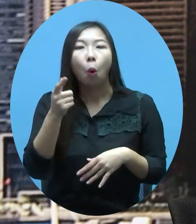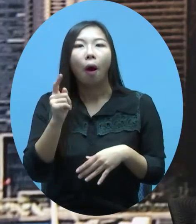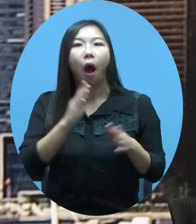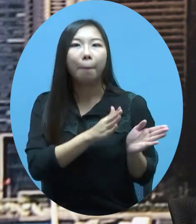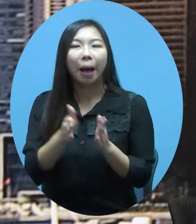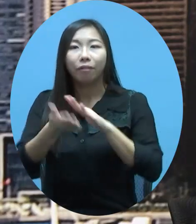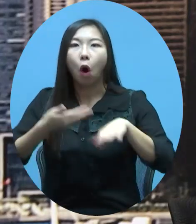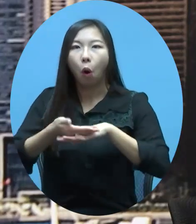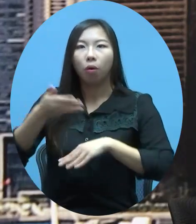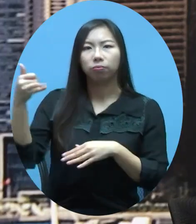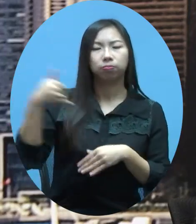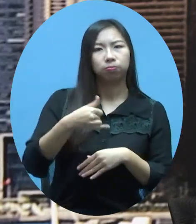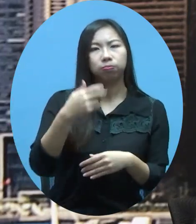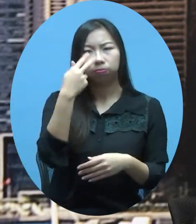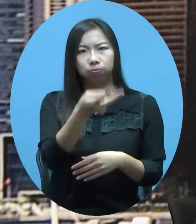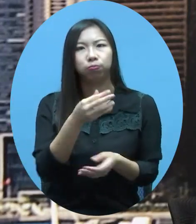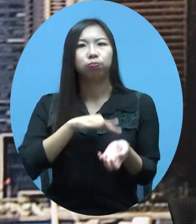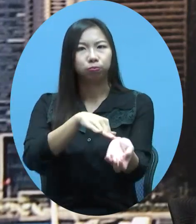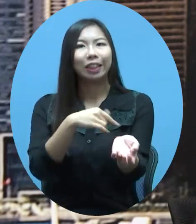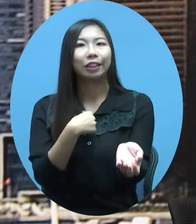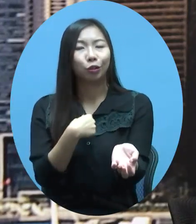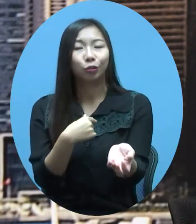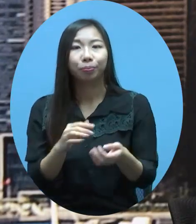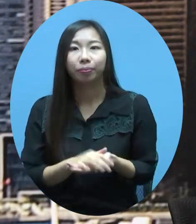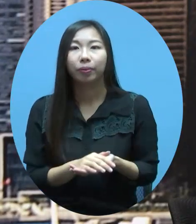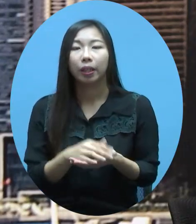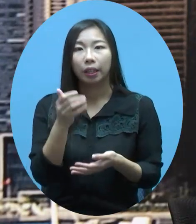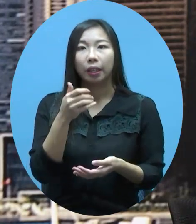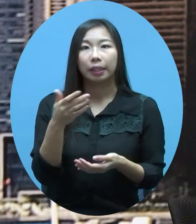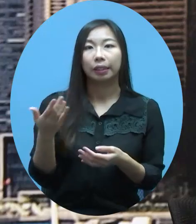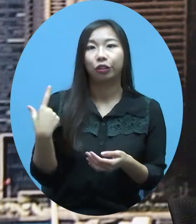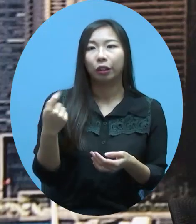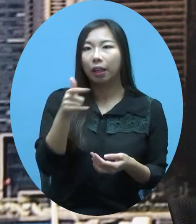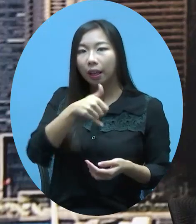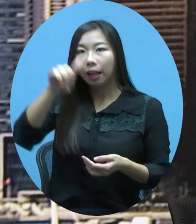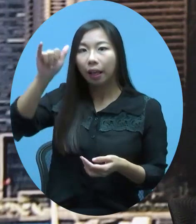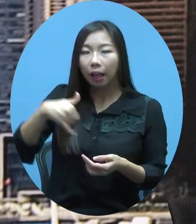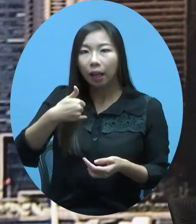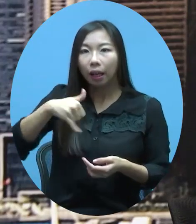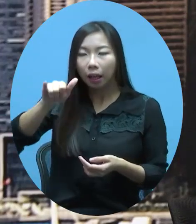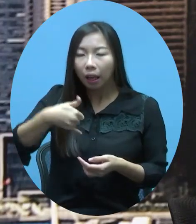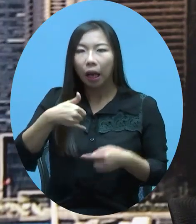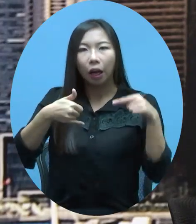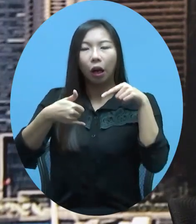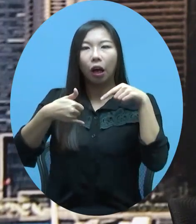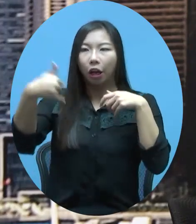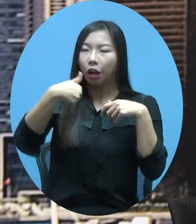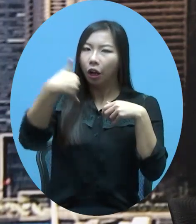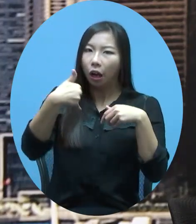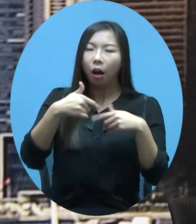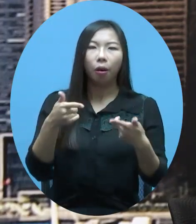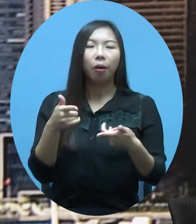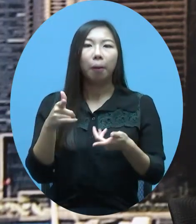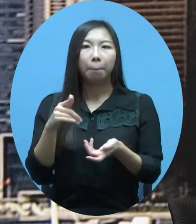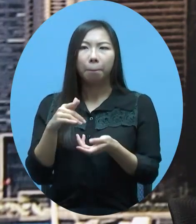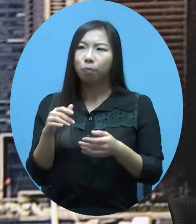排覆診嘅咁樣。咁較早之前出入院個病人咧，其實我哋就即係見到佢哋暫時情況都穩定，咁就冇一個病人